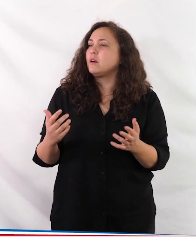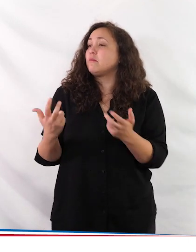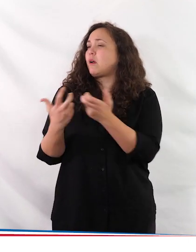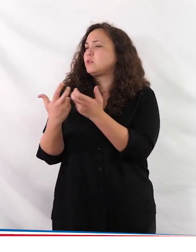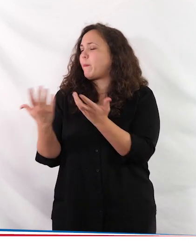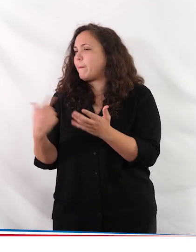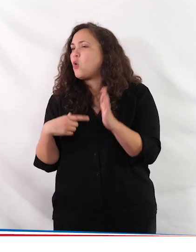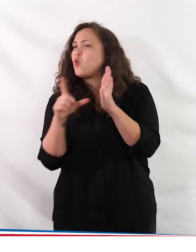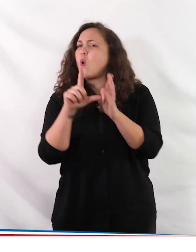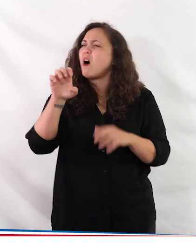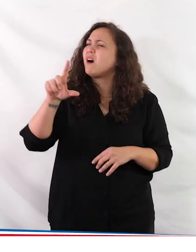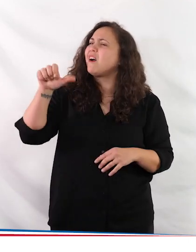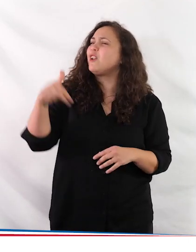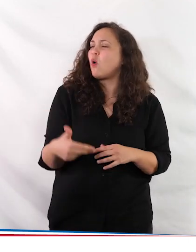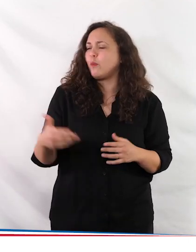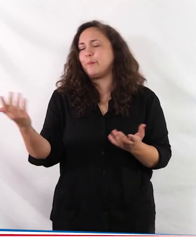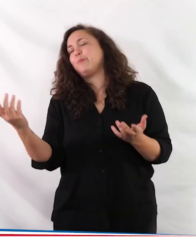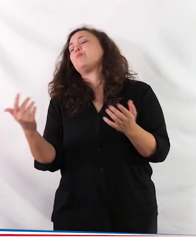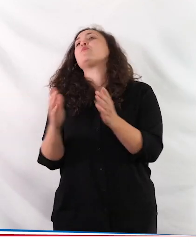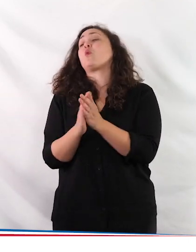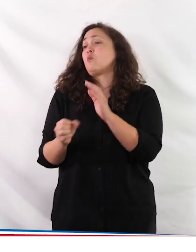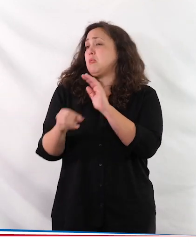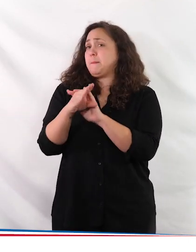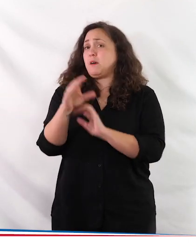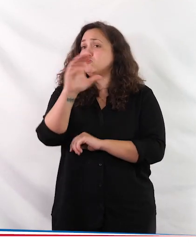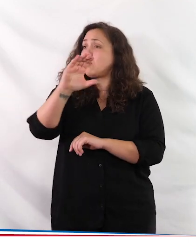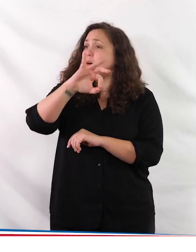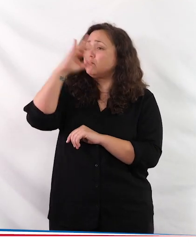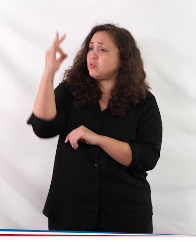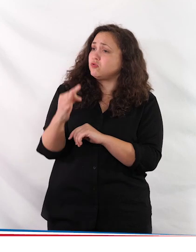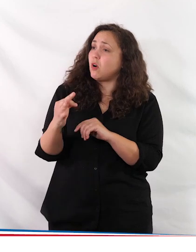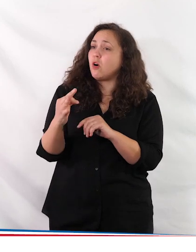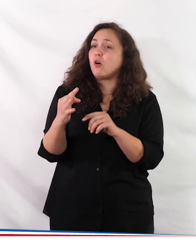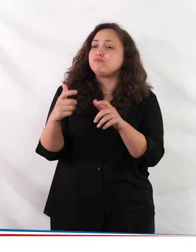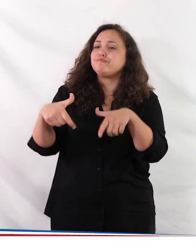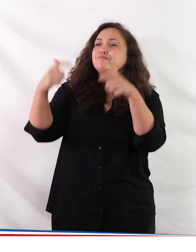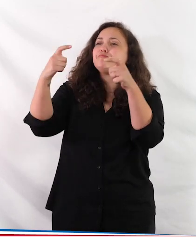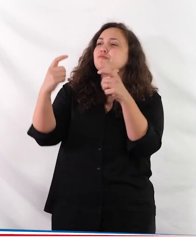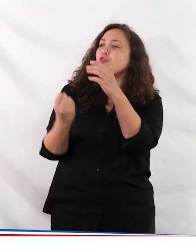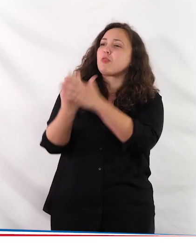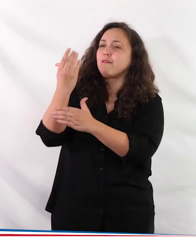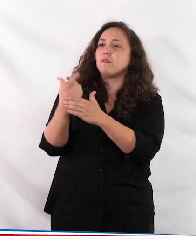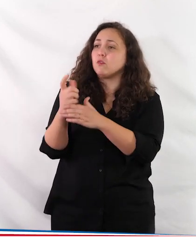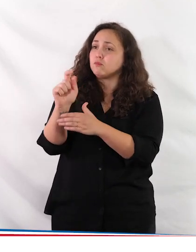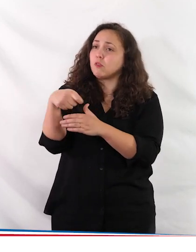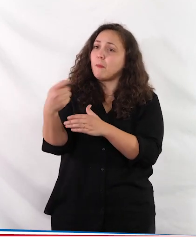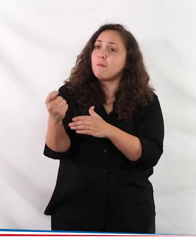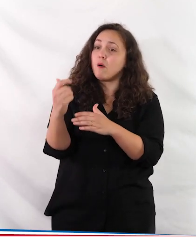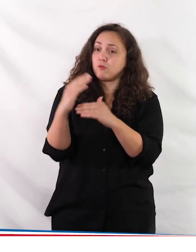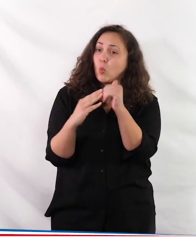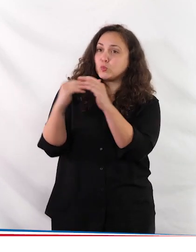est peu applicable. La loi Elan, 100% de logements au départ étaient dans le